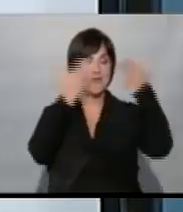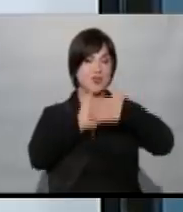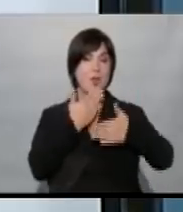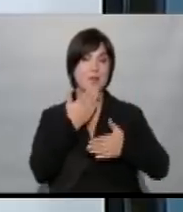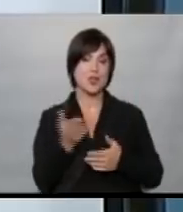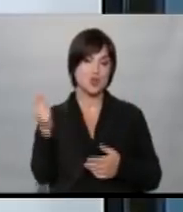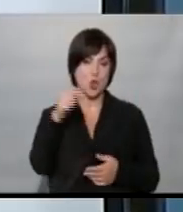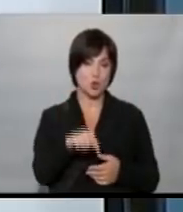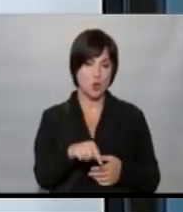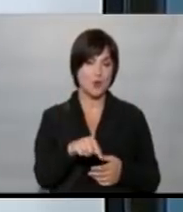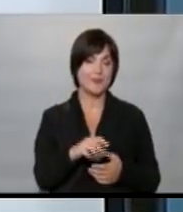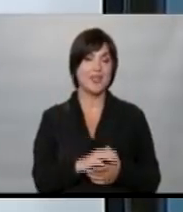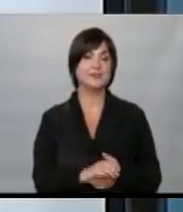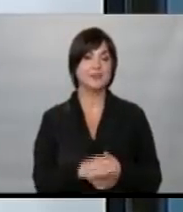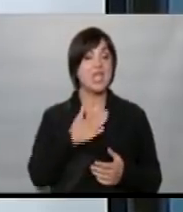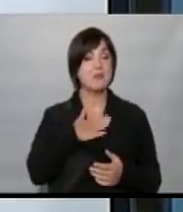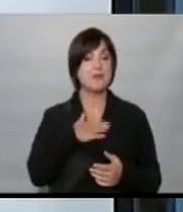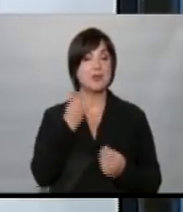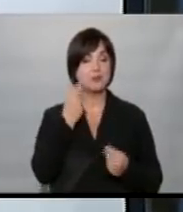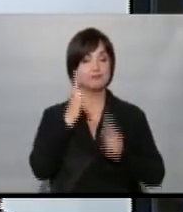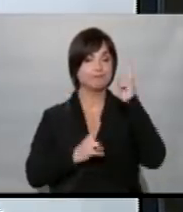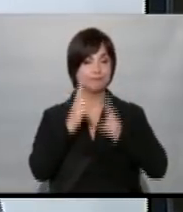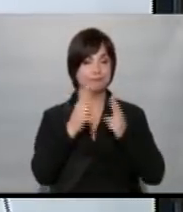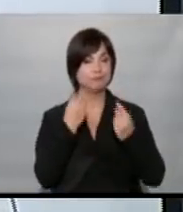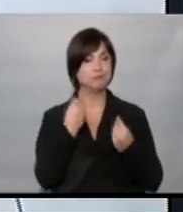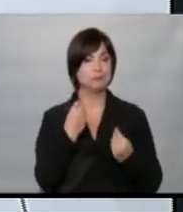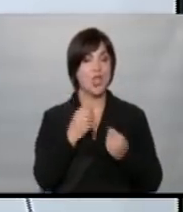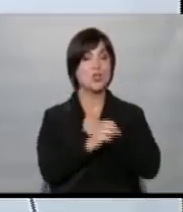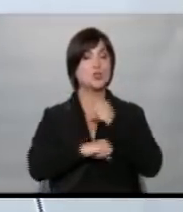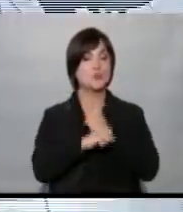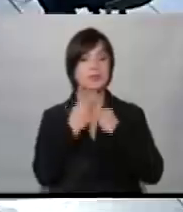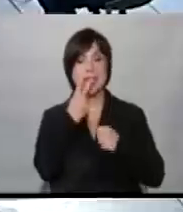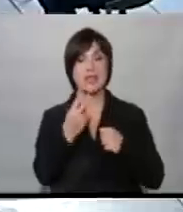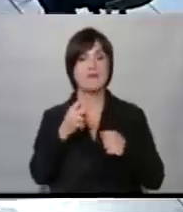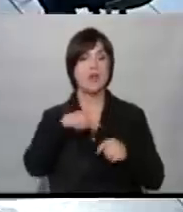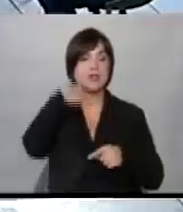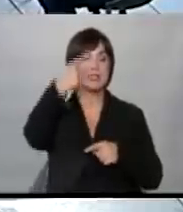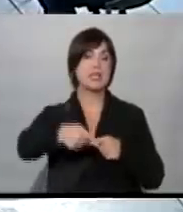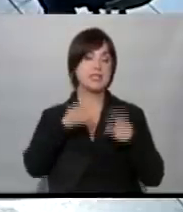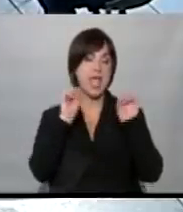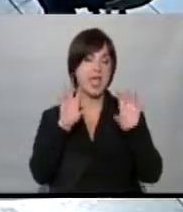благодарам што дојдовте. Имавме плодна дебата. Студенти, со вас се гледаме во некои од